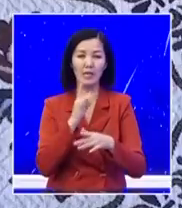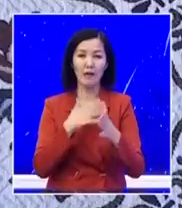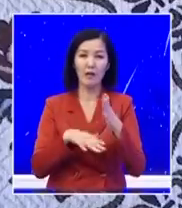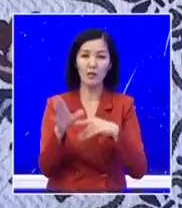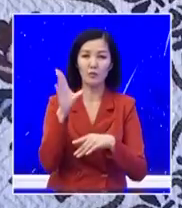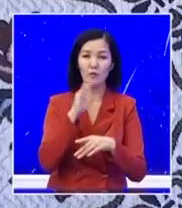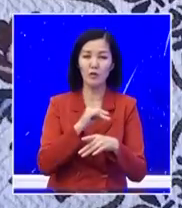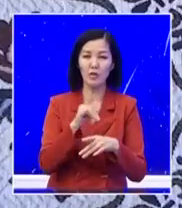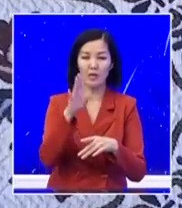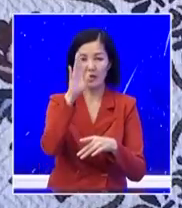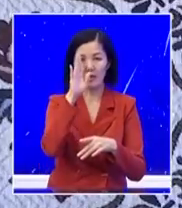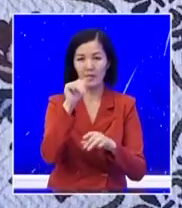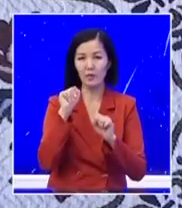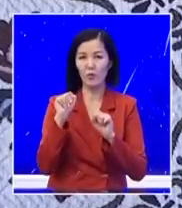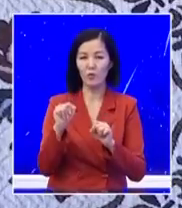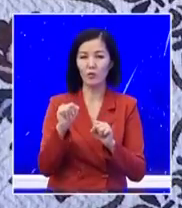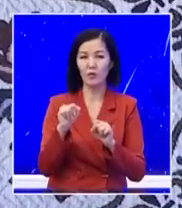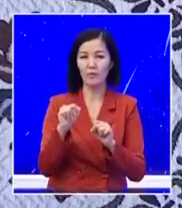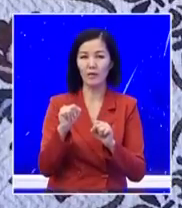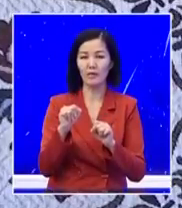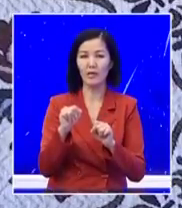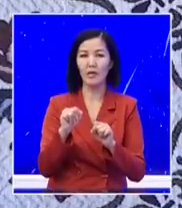ер азаматтар оларды қоршап батысқа қуды.